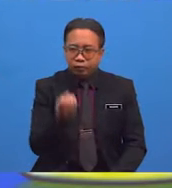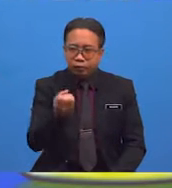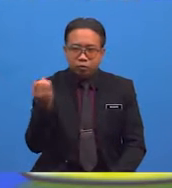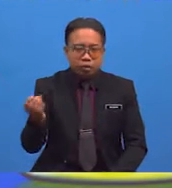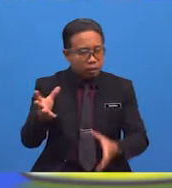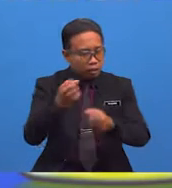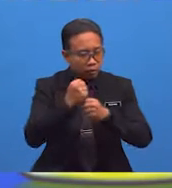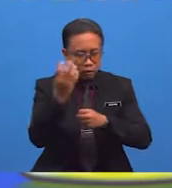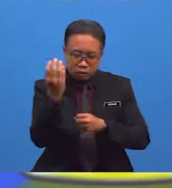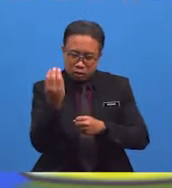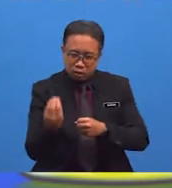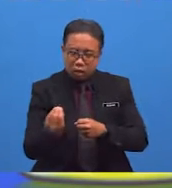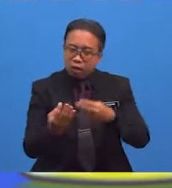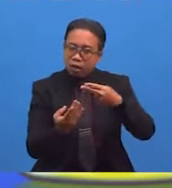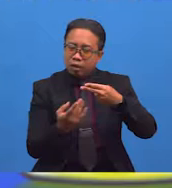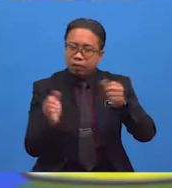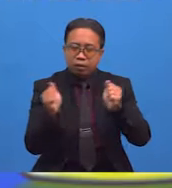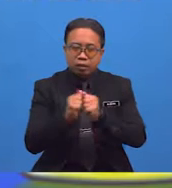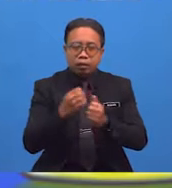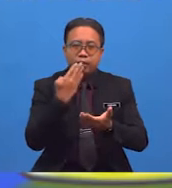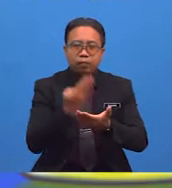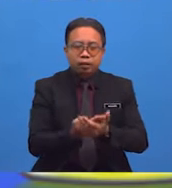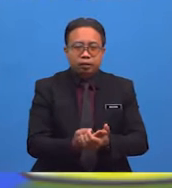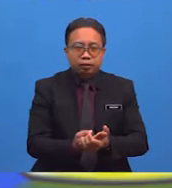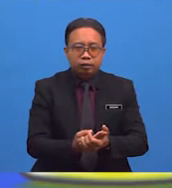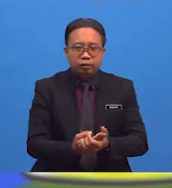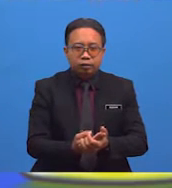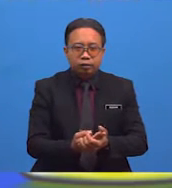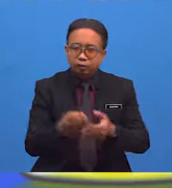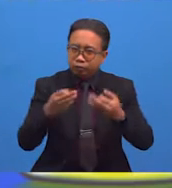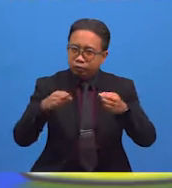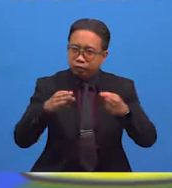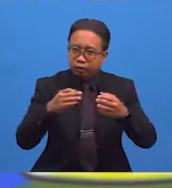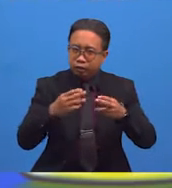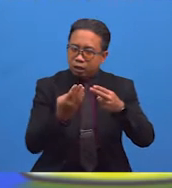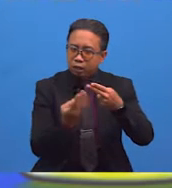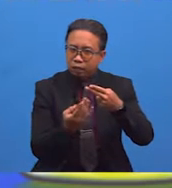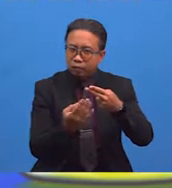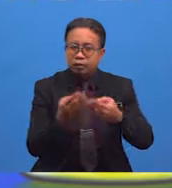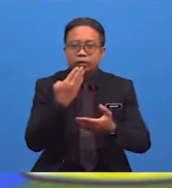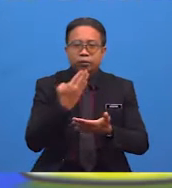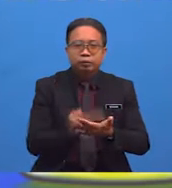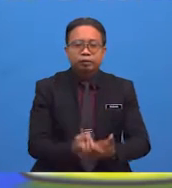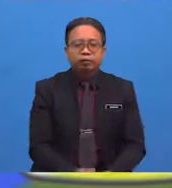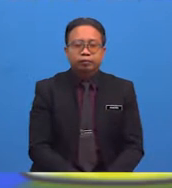Objek yang dapat menyerap haba dengan baik adalah juga pembebas haba yang